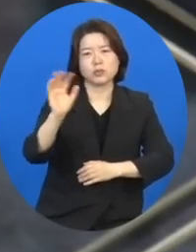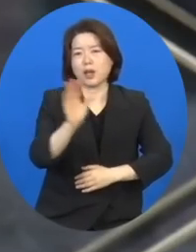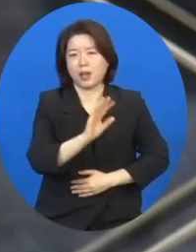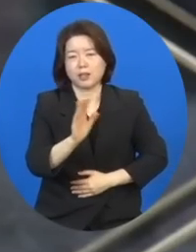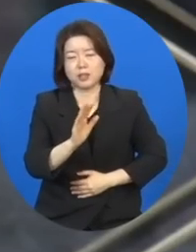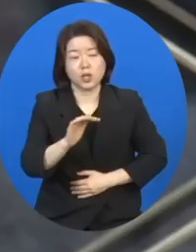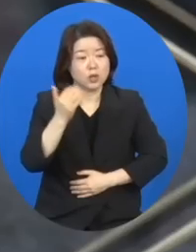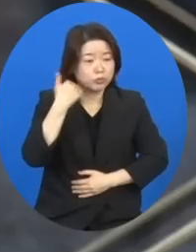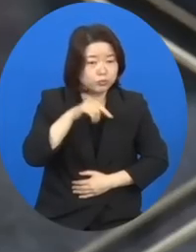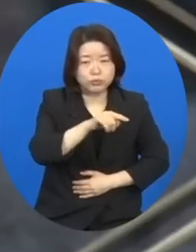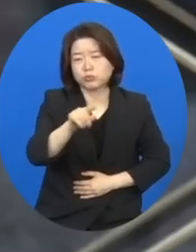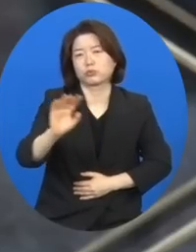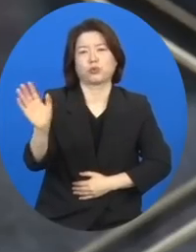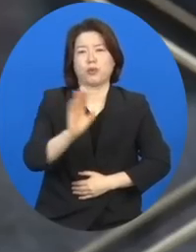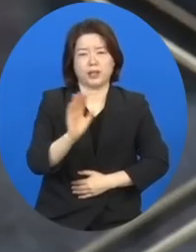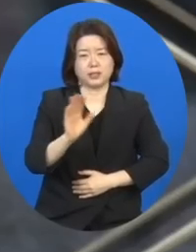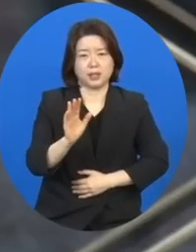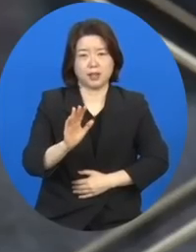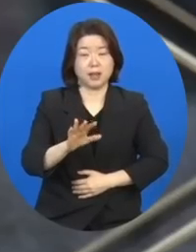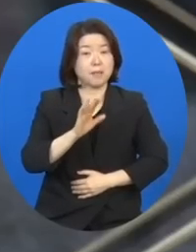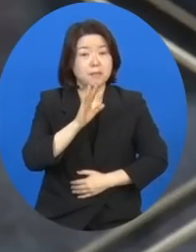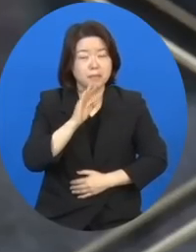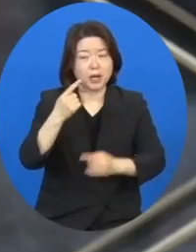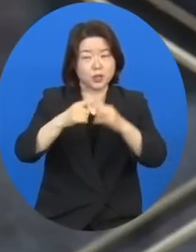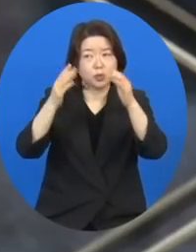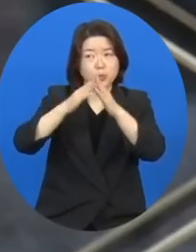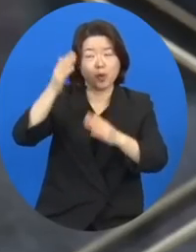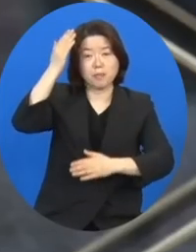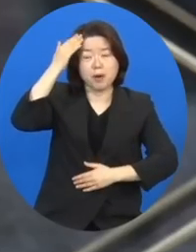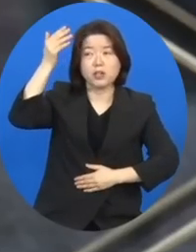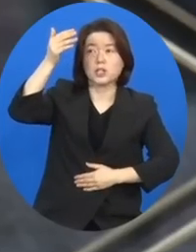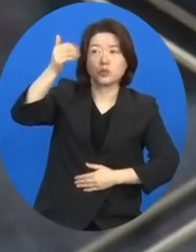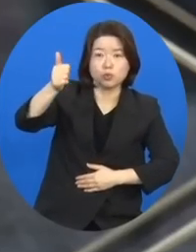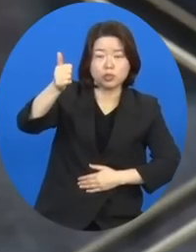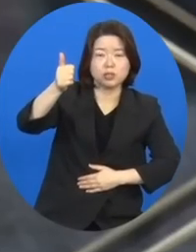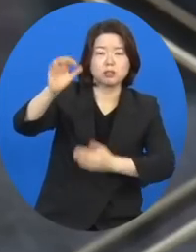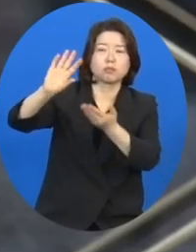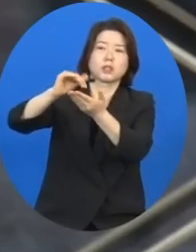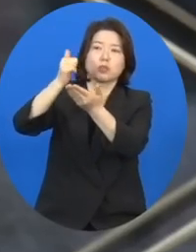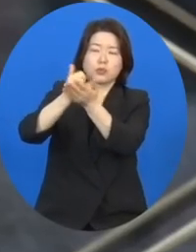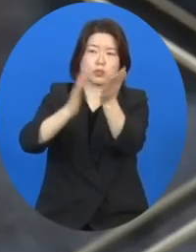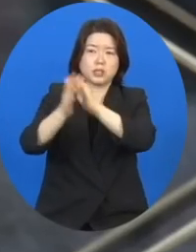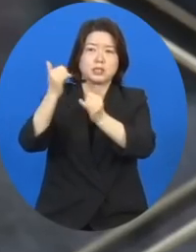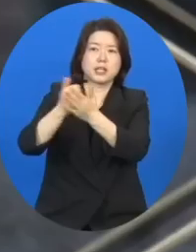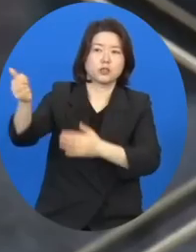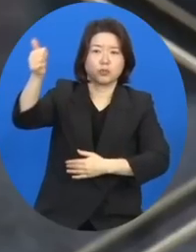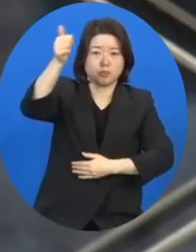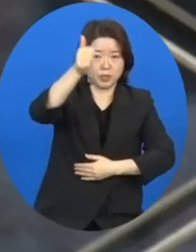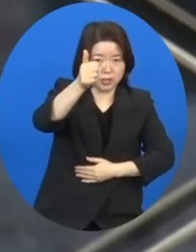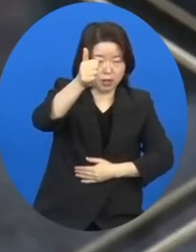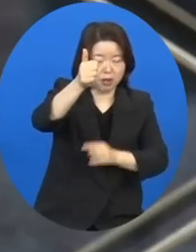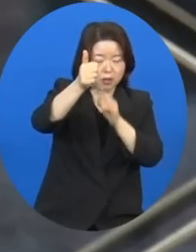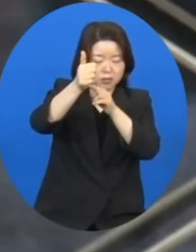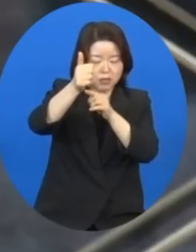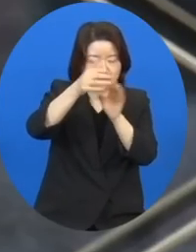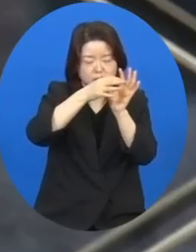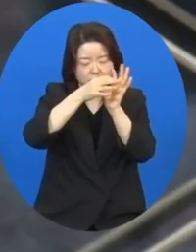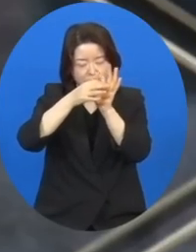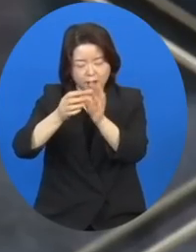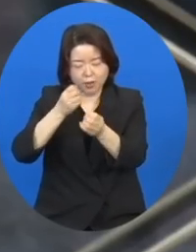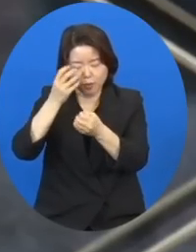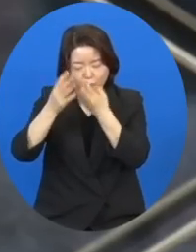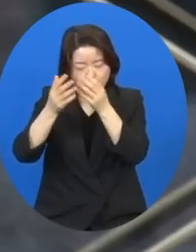누구도 아니라 바로 교회의 머리요 주인은 그리스도이심을, 예수님이심을 끊임없이 고백하고 의지할